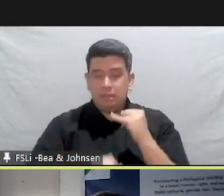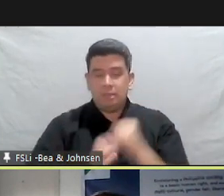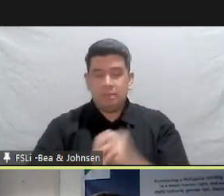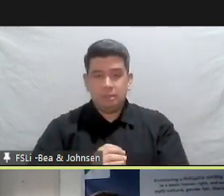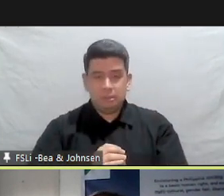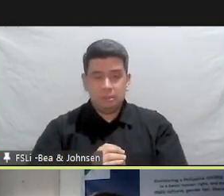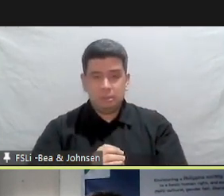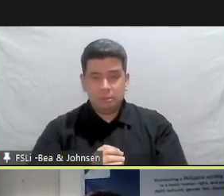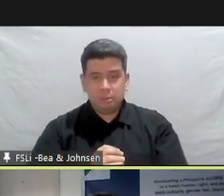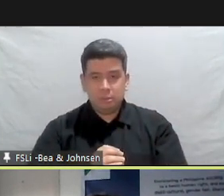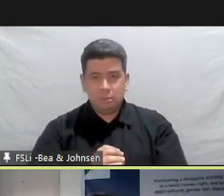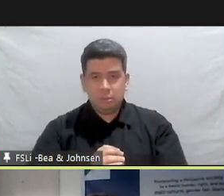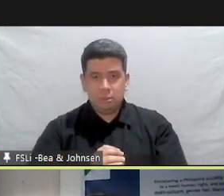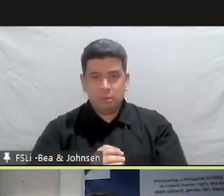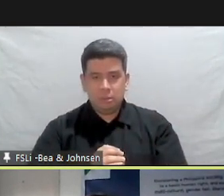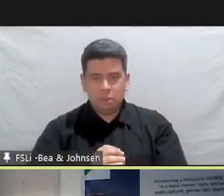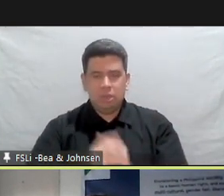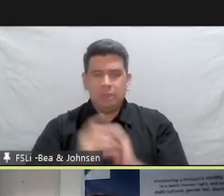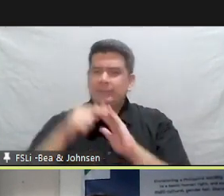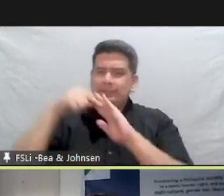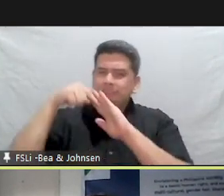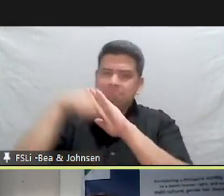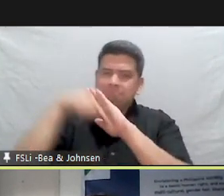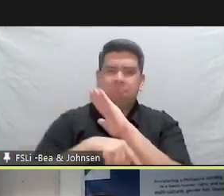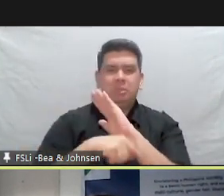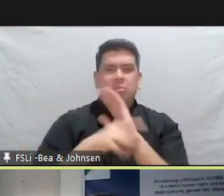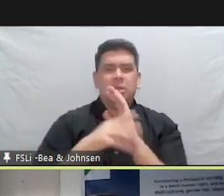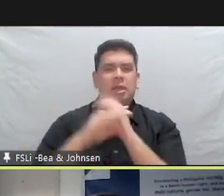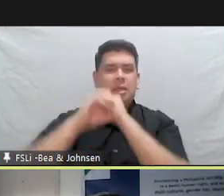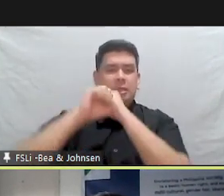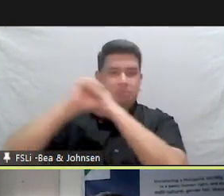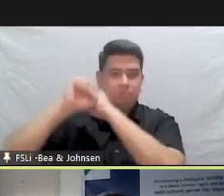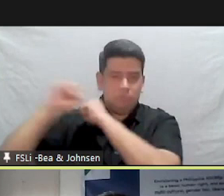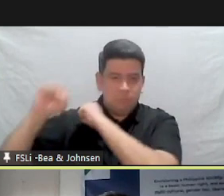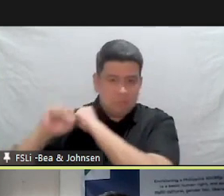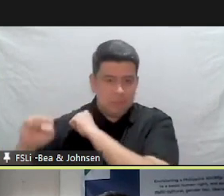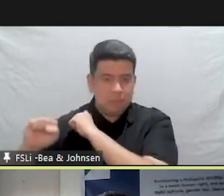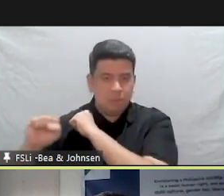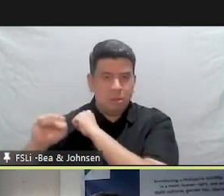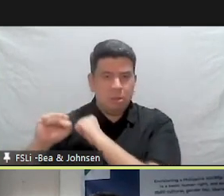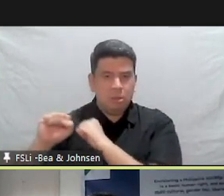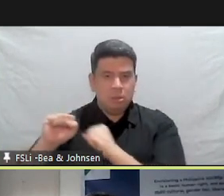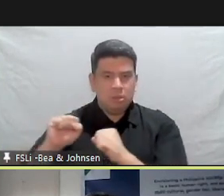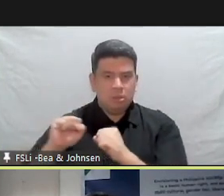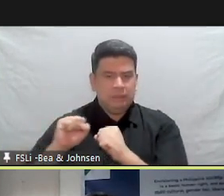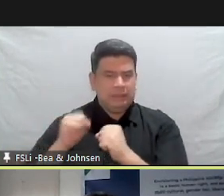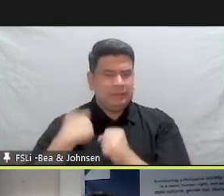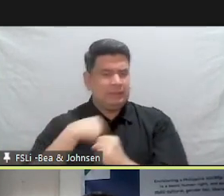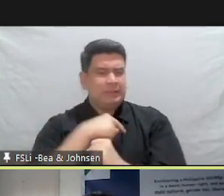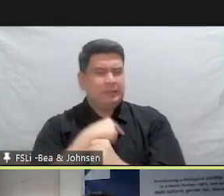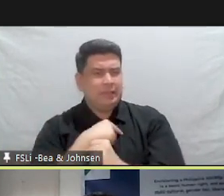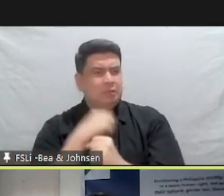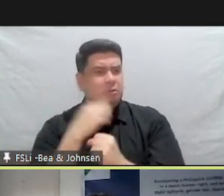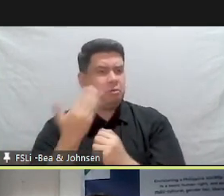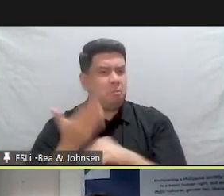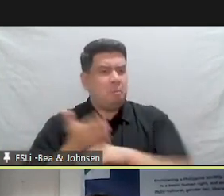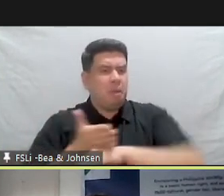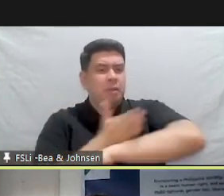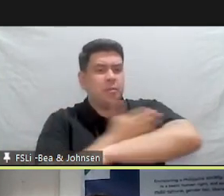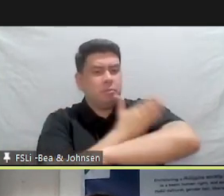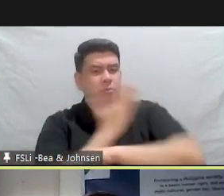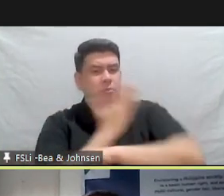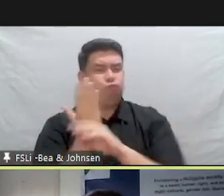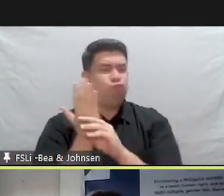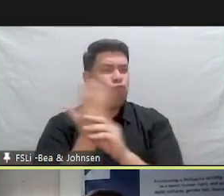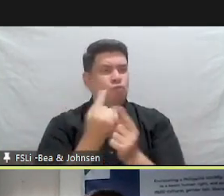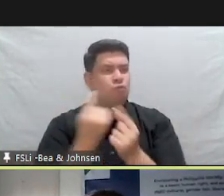mas magpalalim ng advokasya at matukoy natin ano ba yung mga kailangan natin gawin para mas mapaunlad at